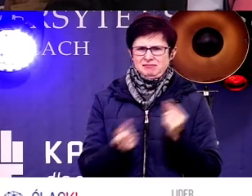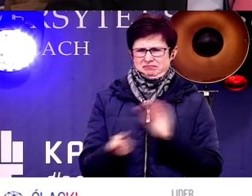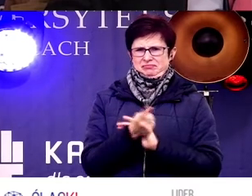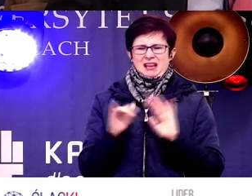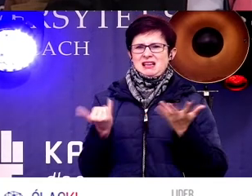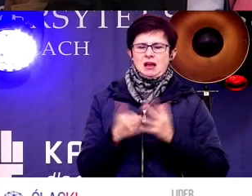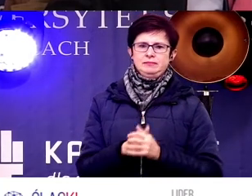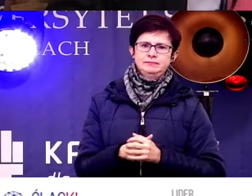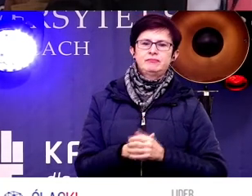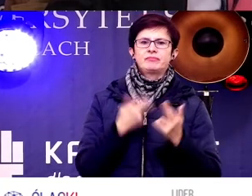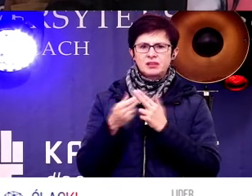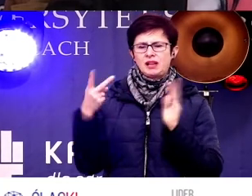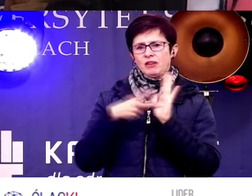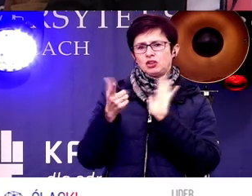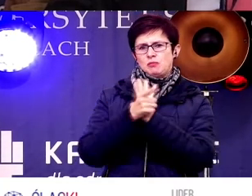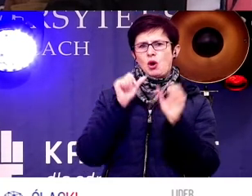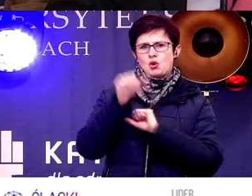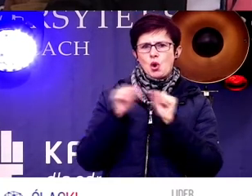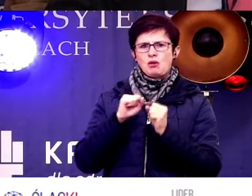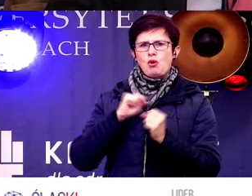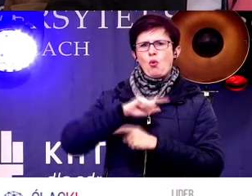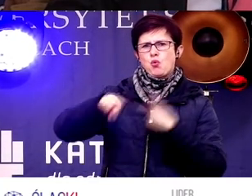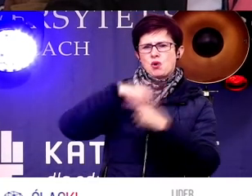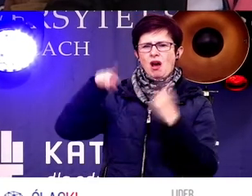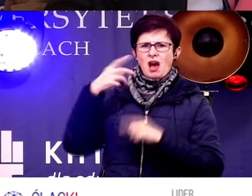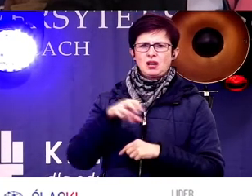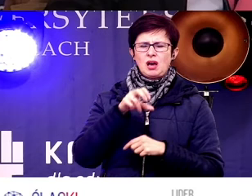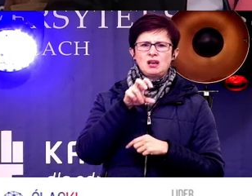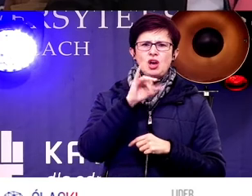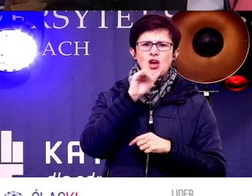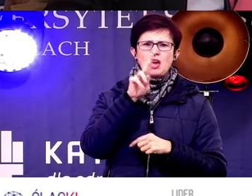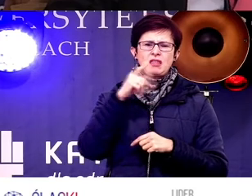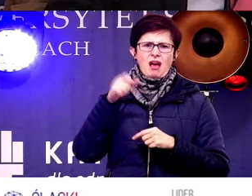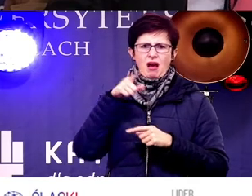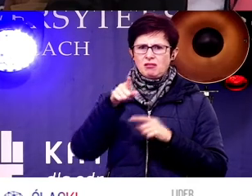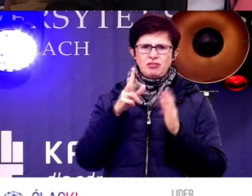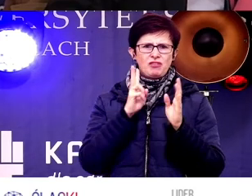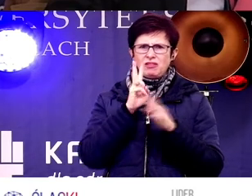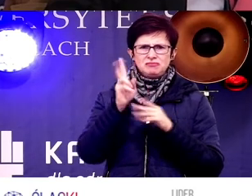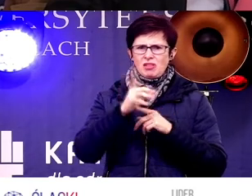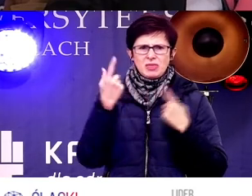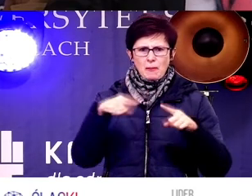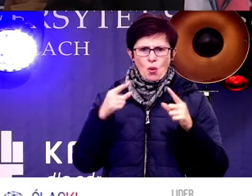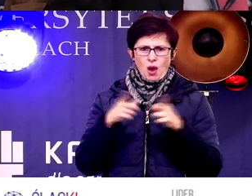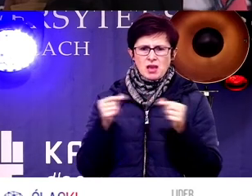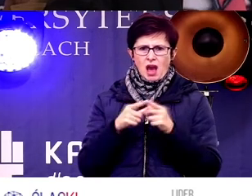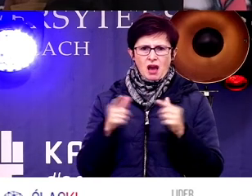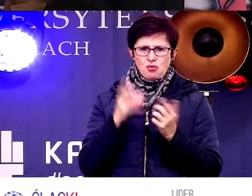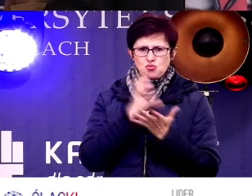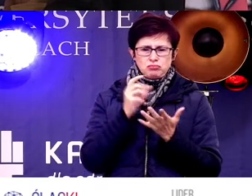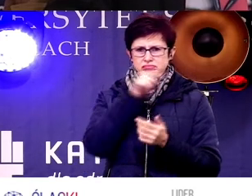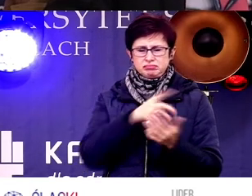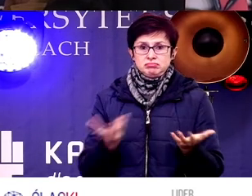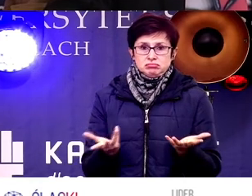po huraganie Irma w 2017 roku przez 2 miesiące w ogóle nie było jajek na Kubie. No i to jest